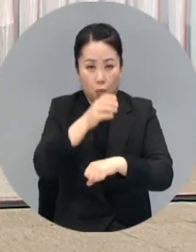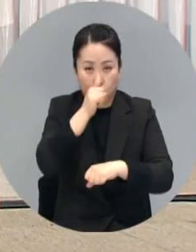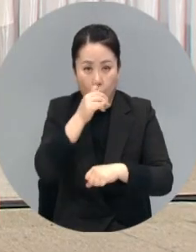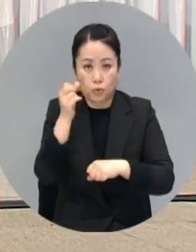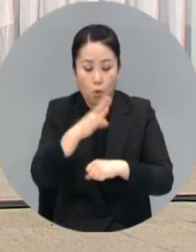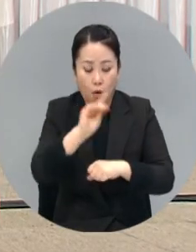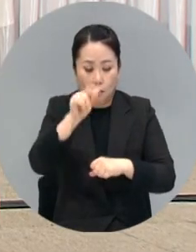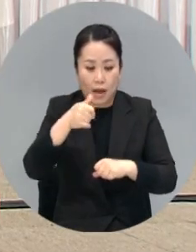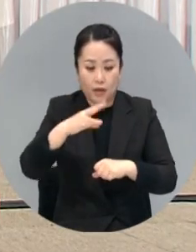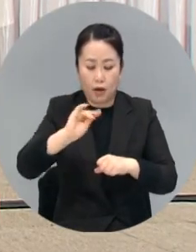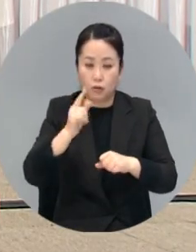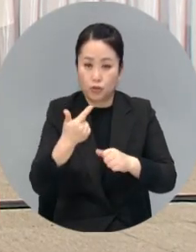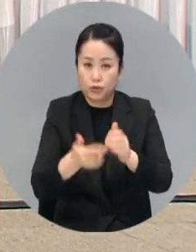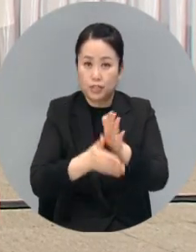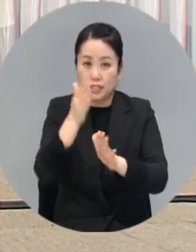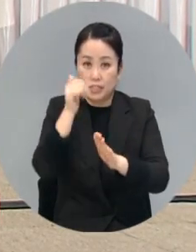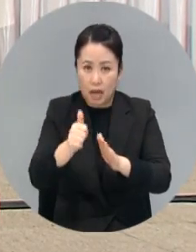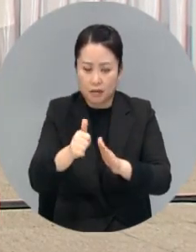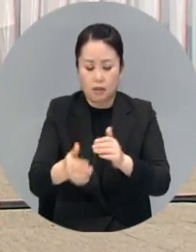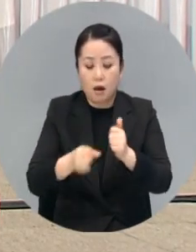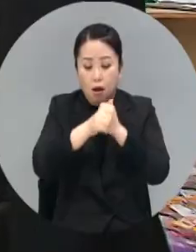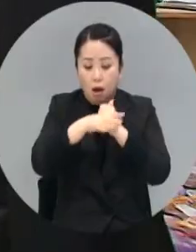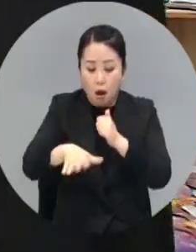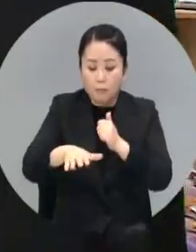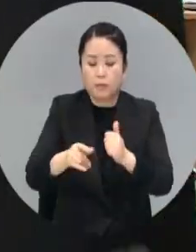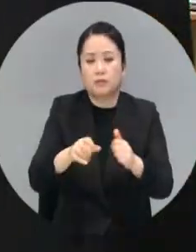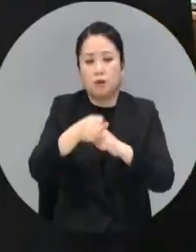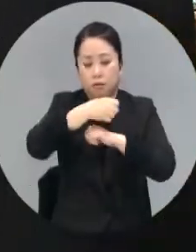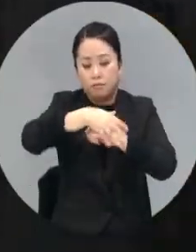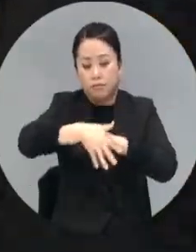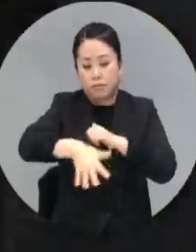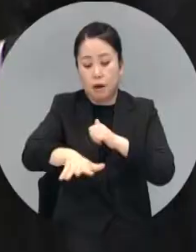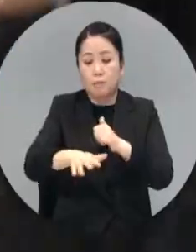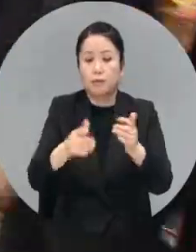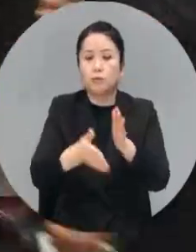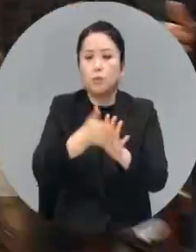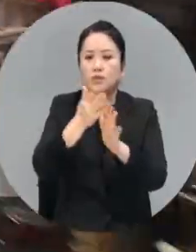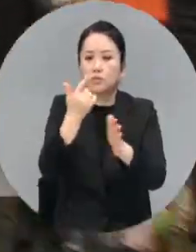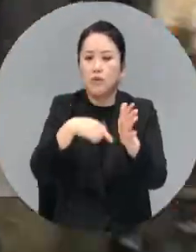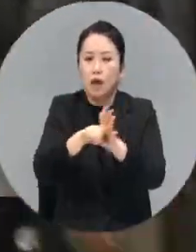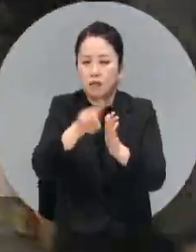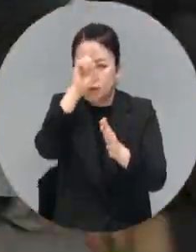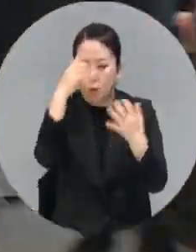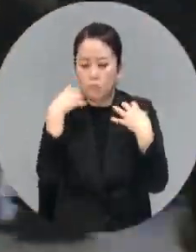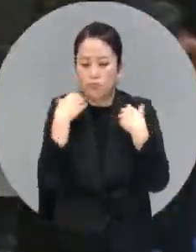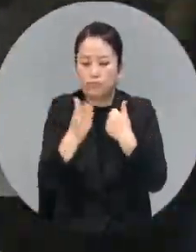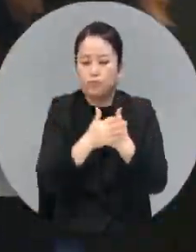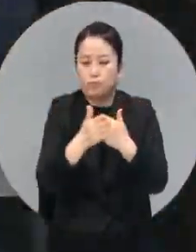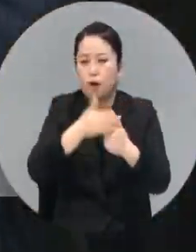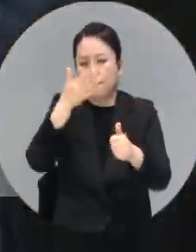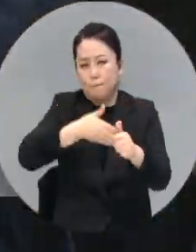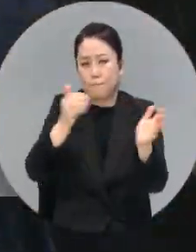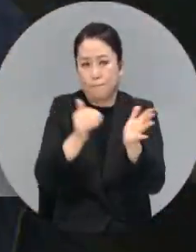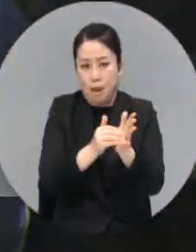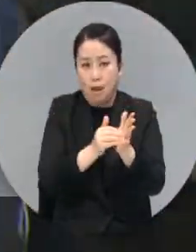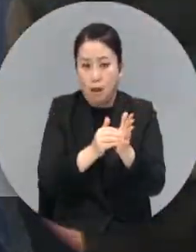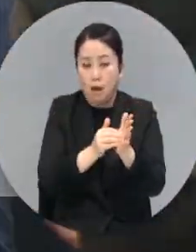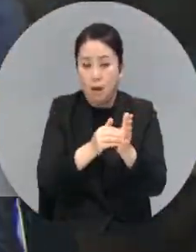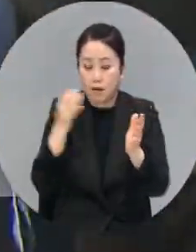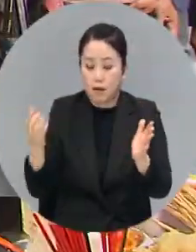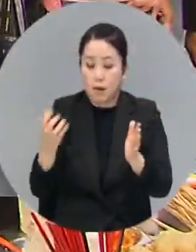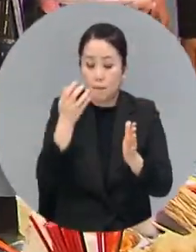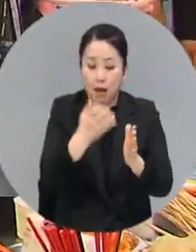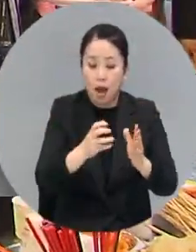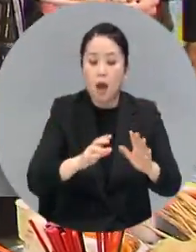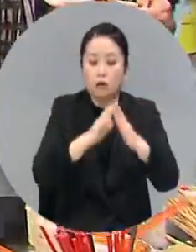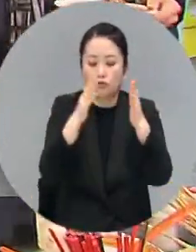만들기 위한 정부 지원을 재차 당부했습니다. 간담회에 동행한 기업 총수들과 함께 국제시장 일대로 자리를 옮긴